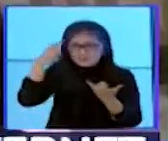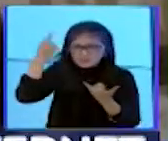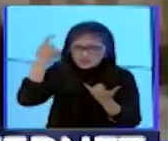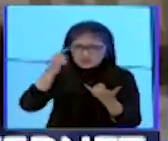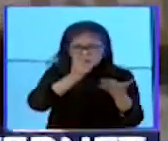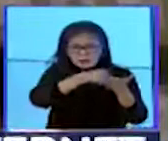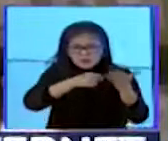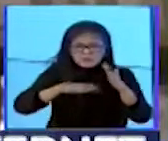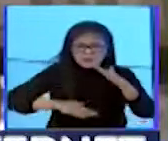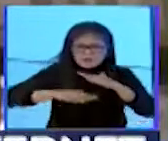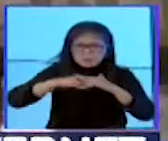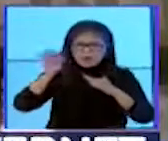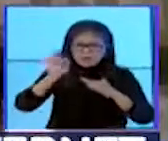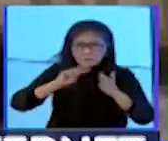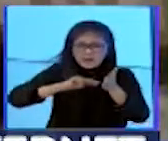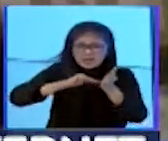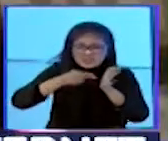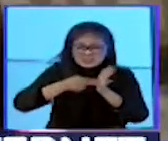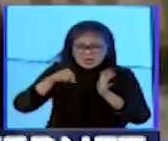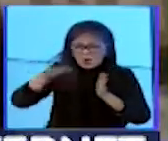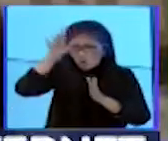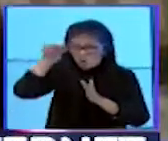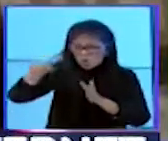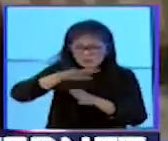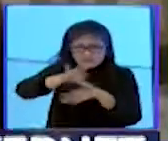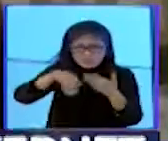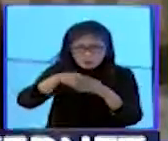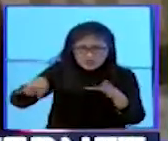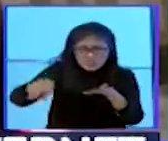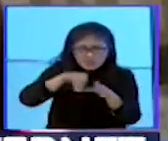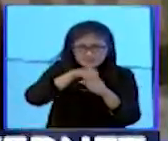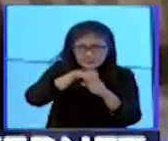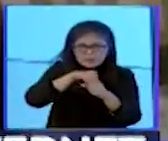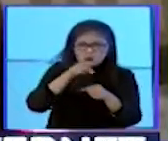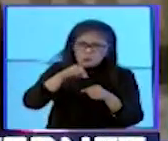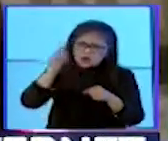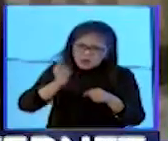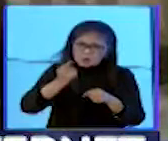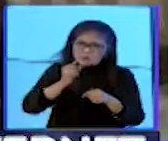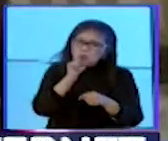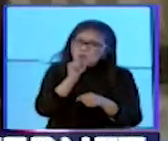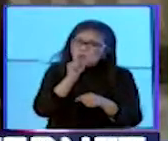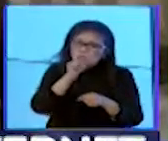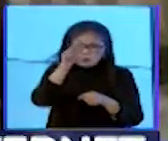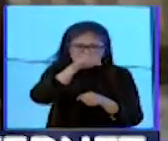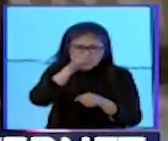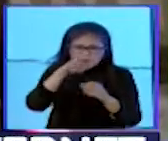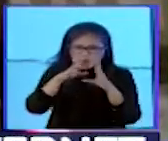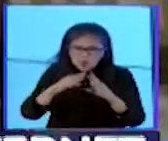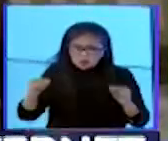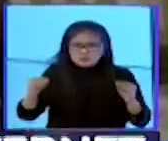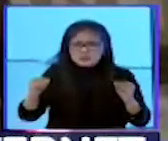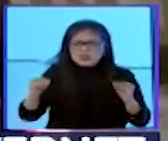perlu keterlibatan semua pihak untuk menangani masalah infrastruktur handphone dan menjauhi yang